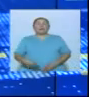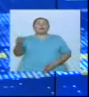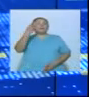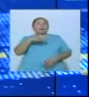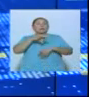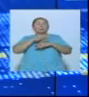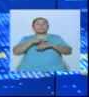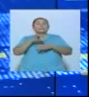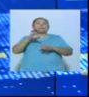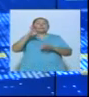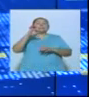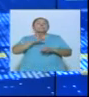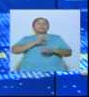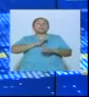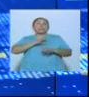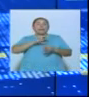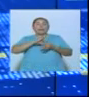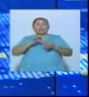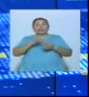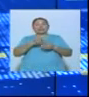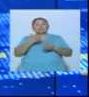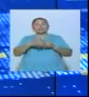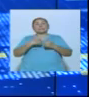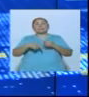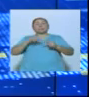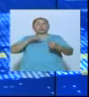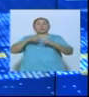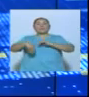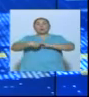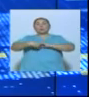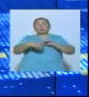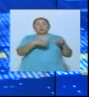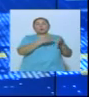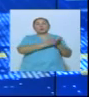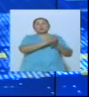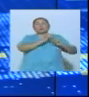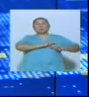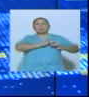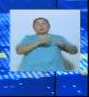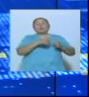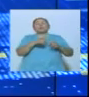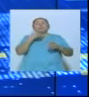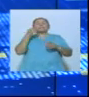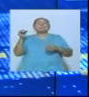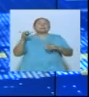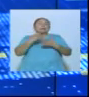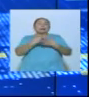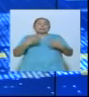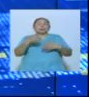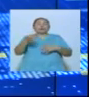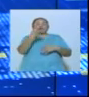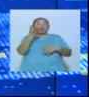В октябре прошла спартакиада среди сотрудников антикоррупционной службы. Более 50 участников из западных регионов продемонстрировали свои